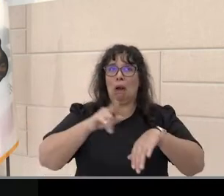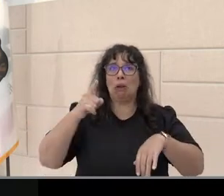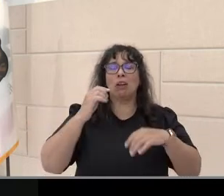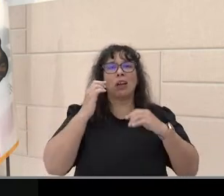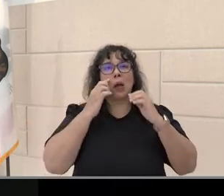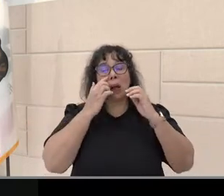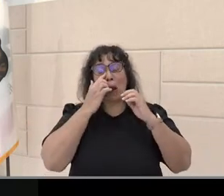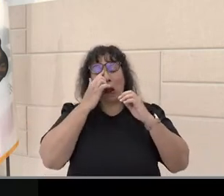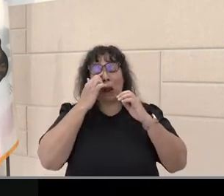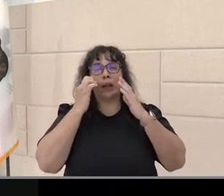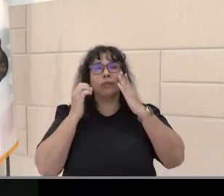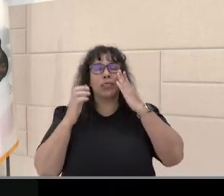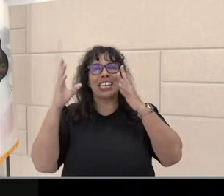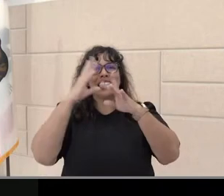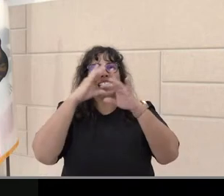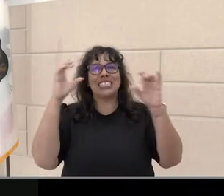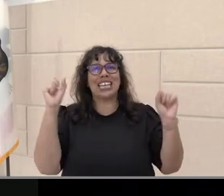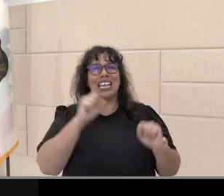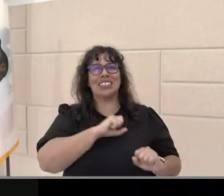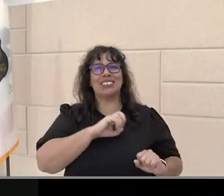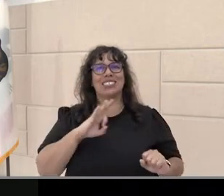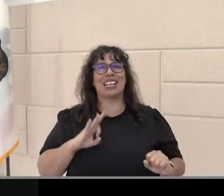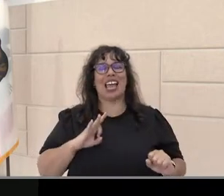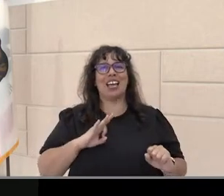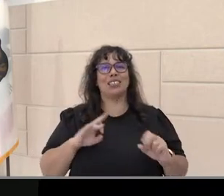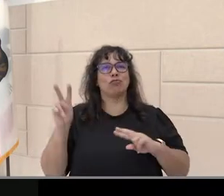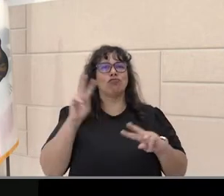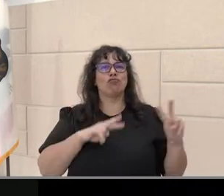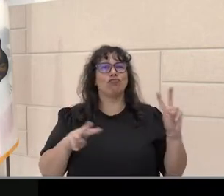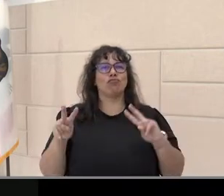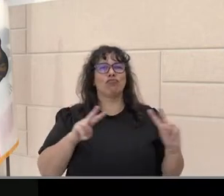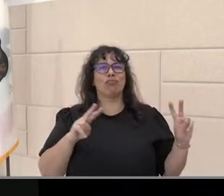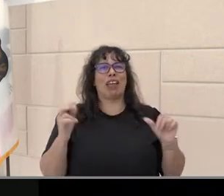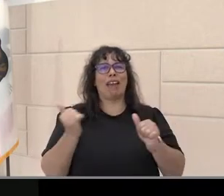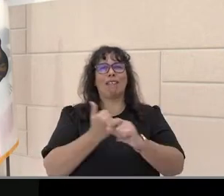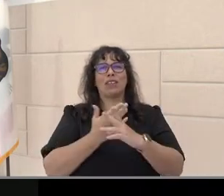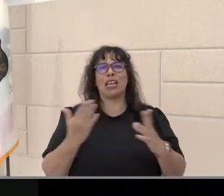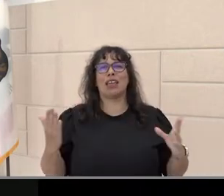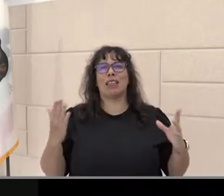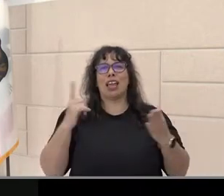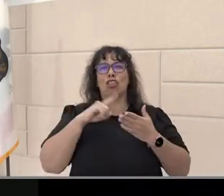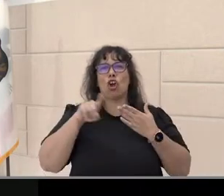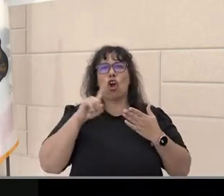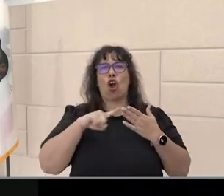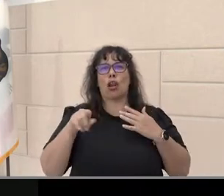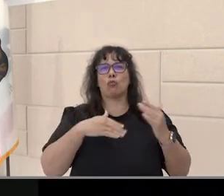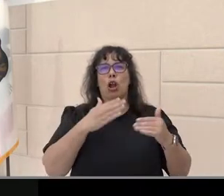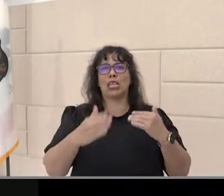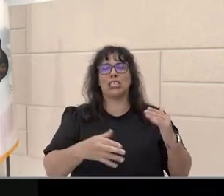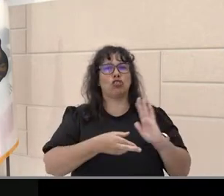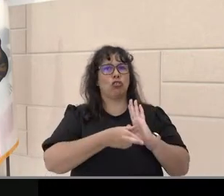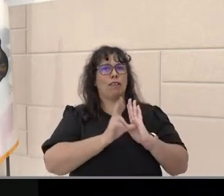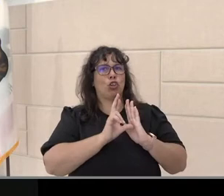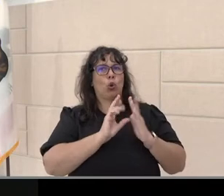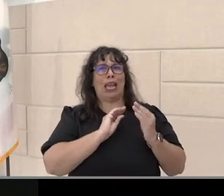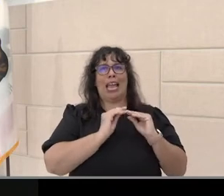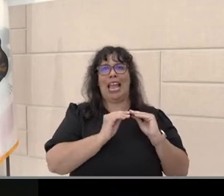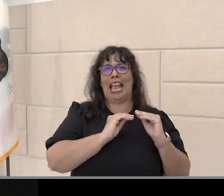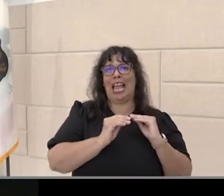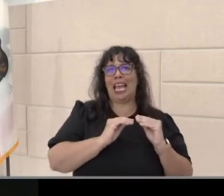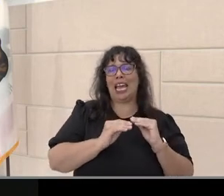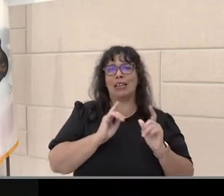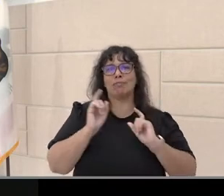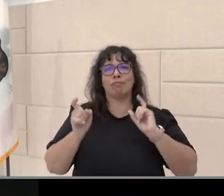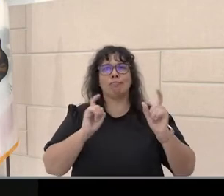ខ្ញុំសូមបន្ថែមតទៅនឹងបុគ្គលិកធ្វើការតទៅនឹងដំណើរការនៃការធ្វើពិនិត្យតា